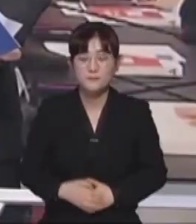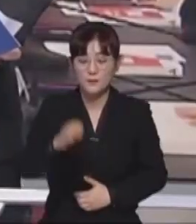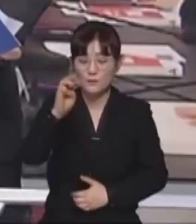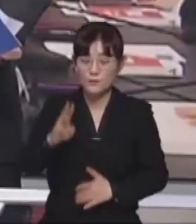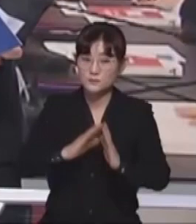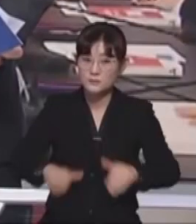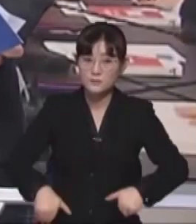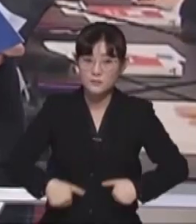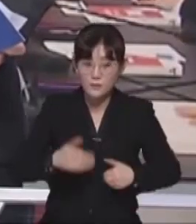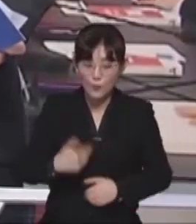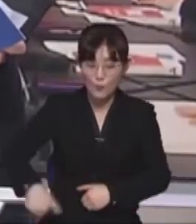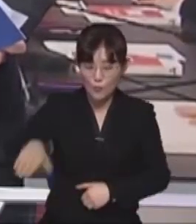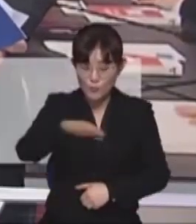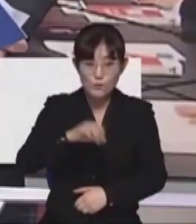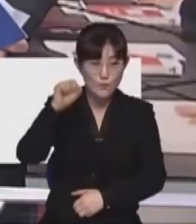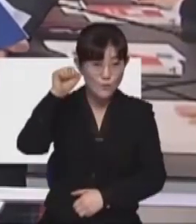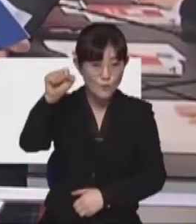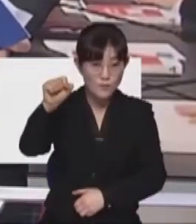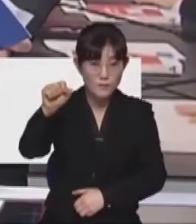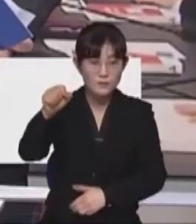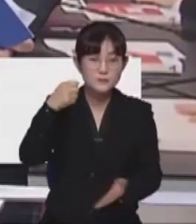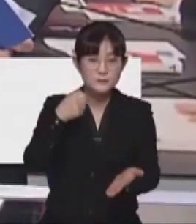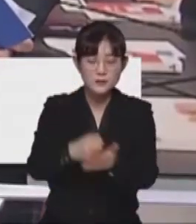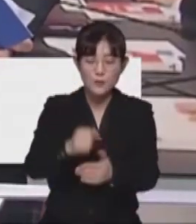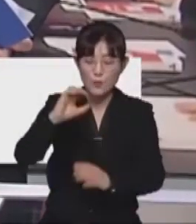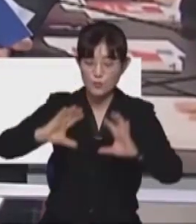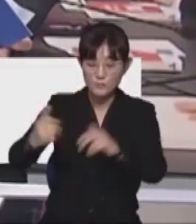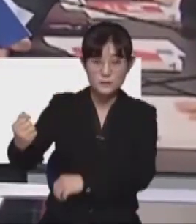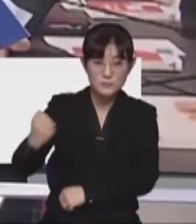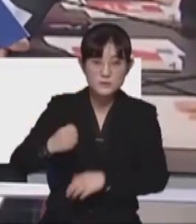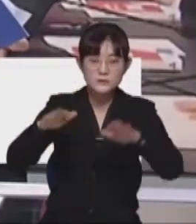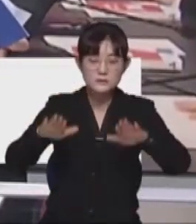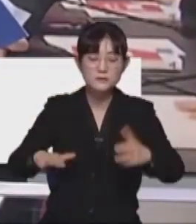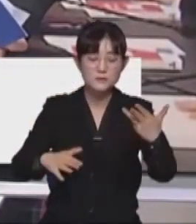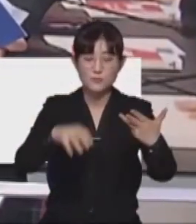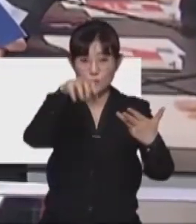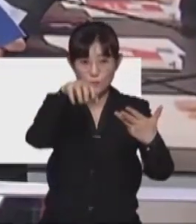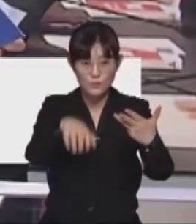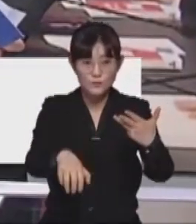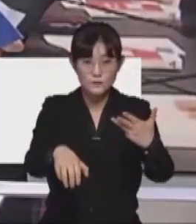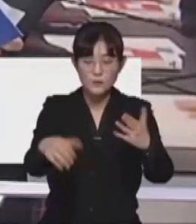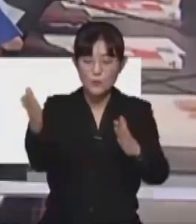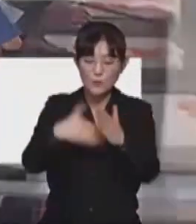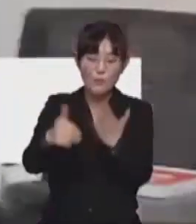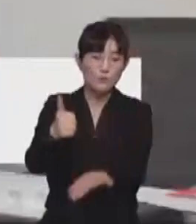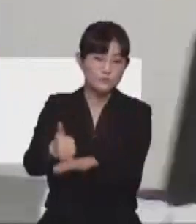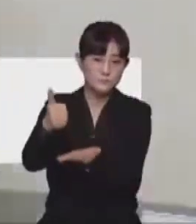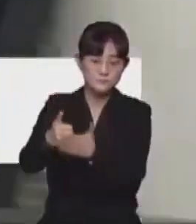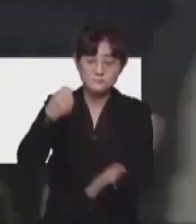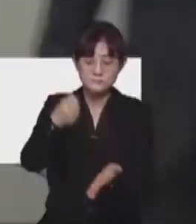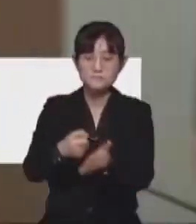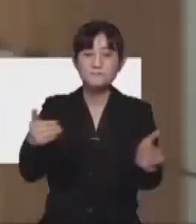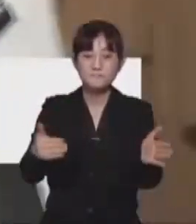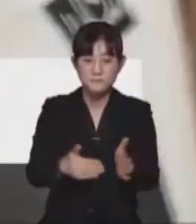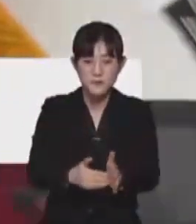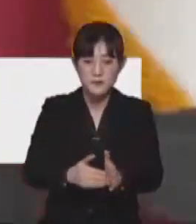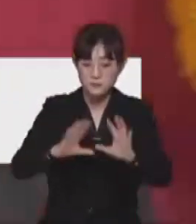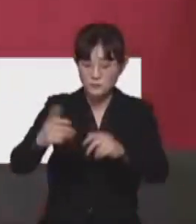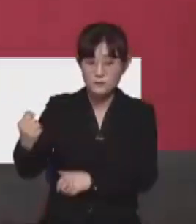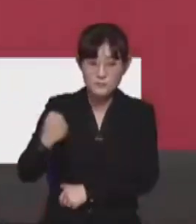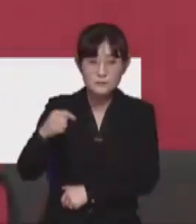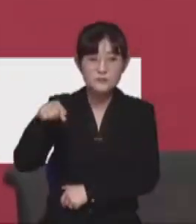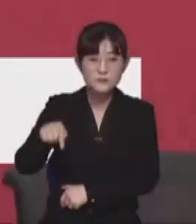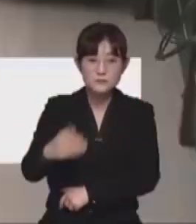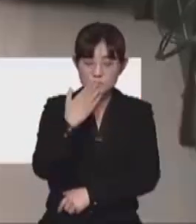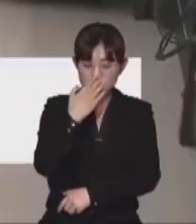광주 전남 전 지역구에 후보를 내기로 한 국민의힘이 지금까지 8곳의 단수 공천을 확정했습니다. 국민의힘은